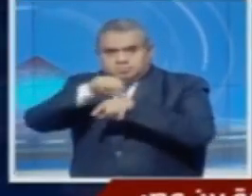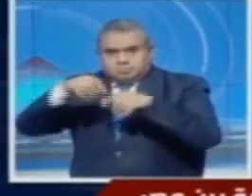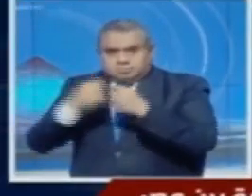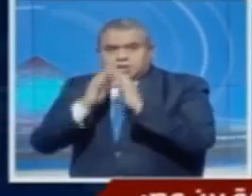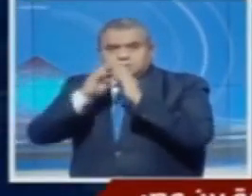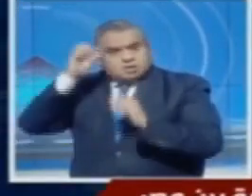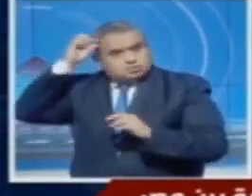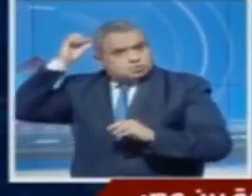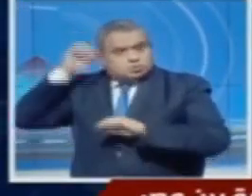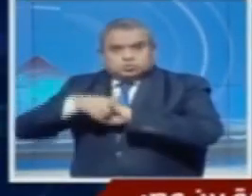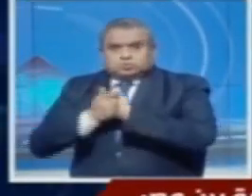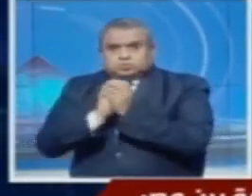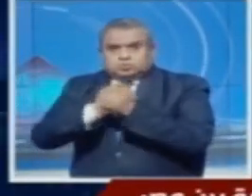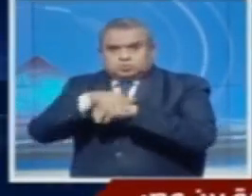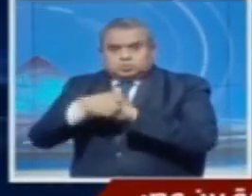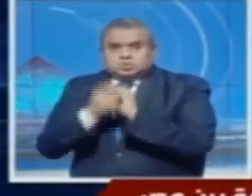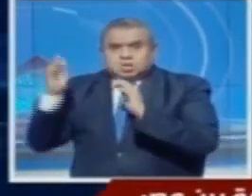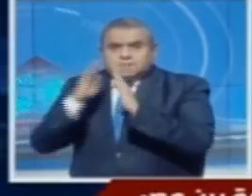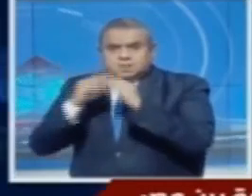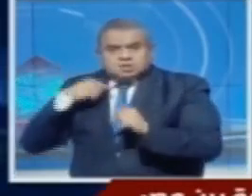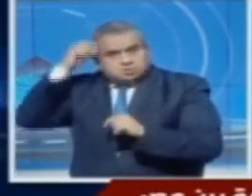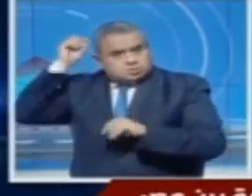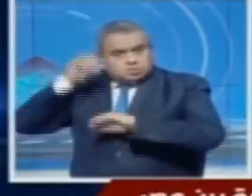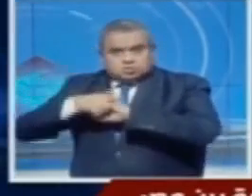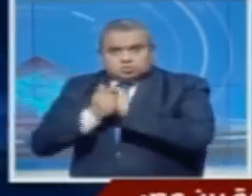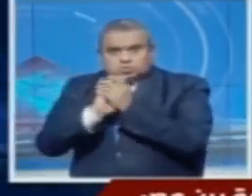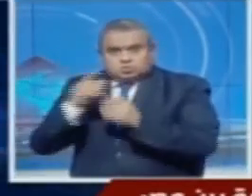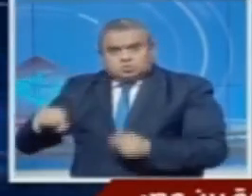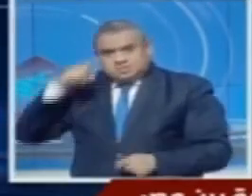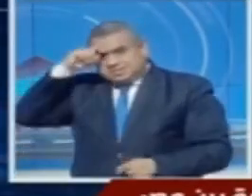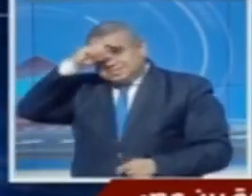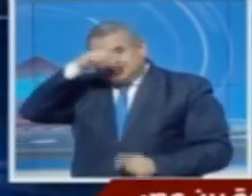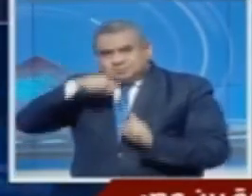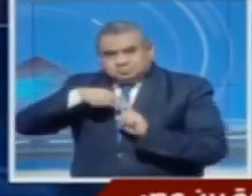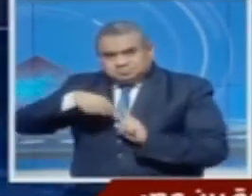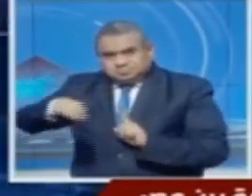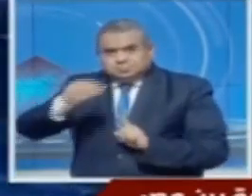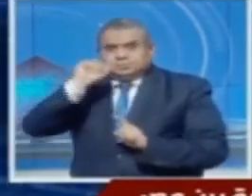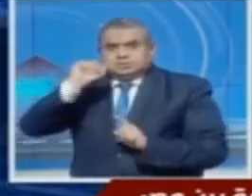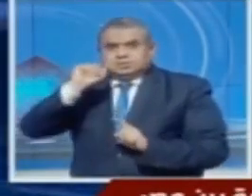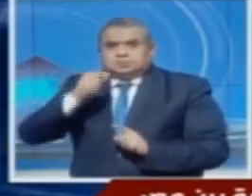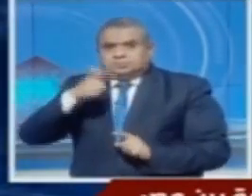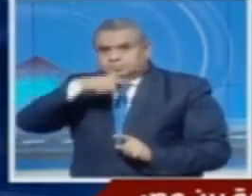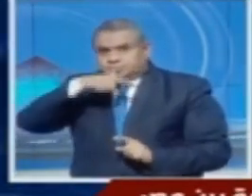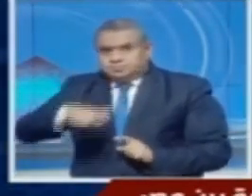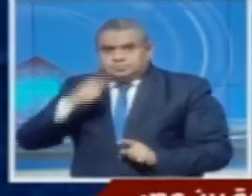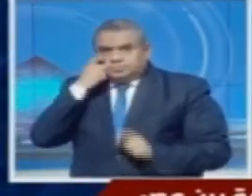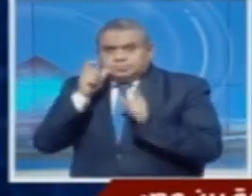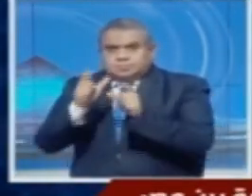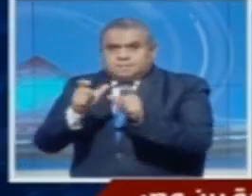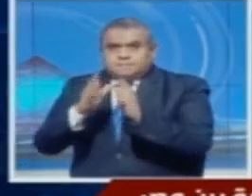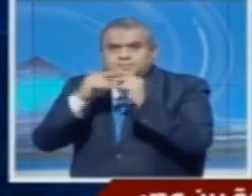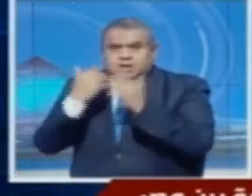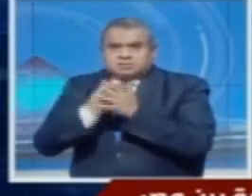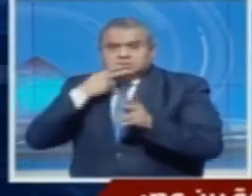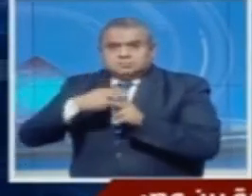وتونس، مؤكدا دعم مصر لتونس خلال الظرف الدقيق الراهن الذي تمر به. كما أكد حرص مصر على